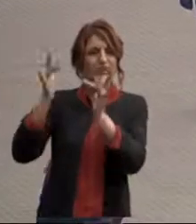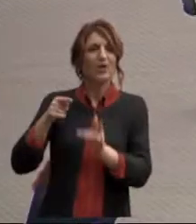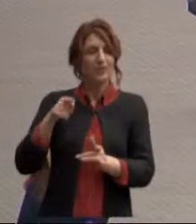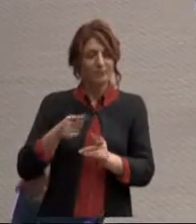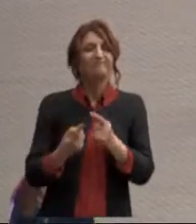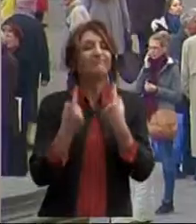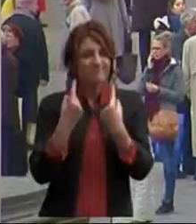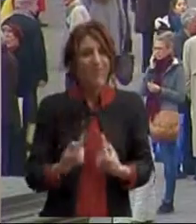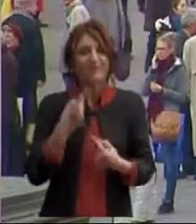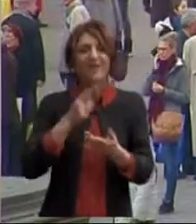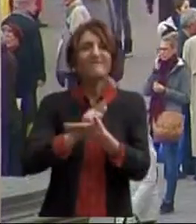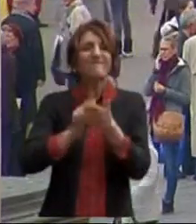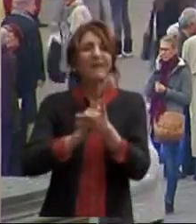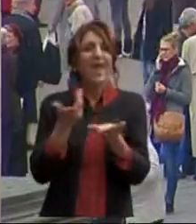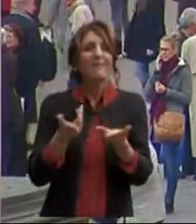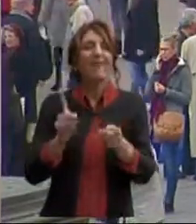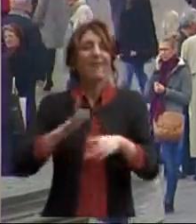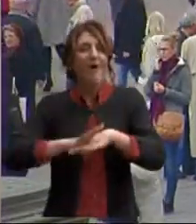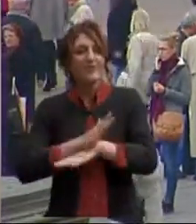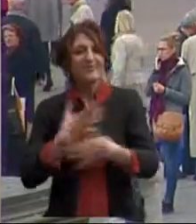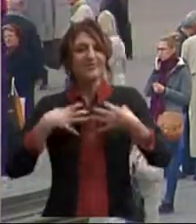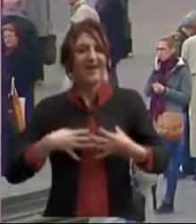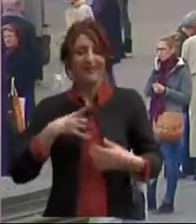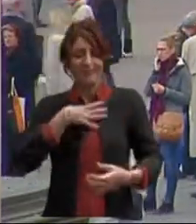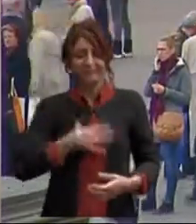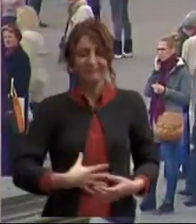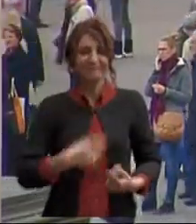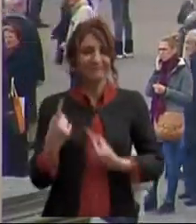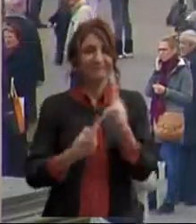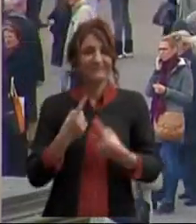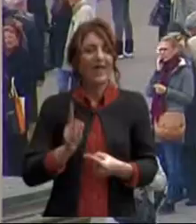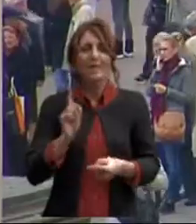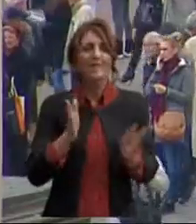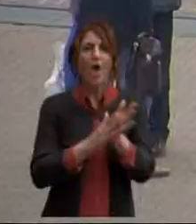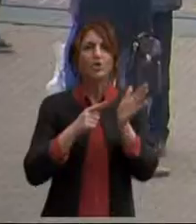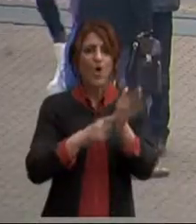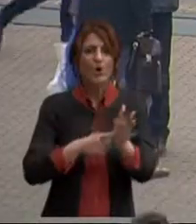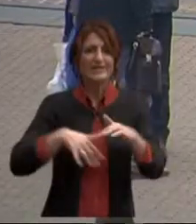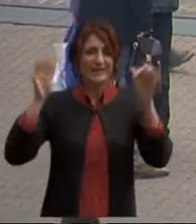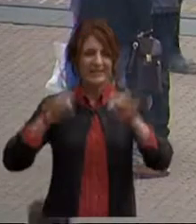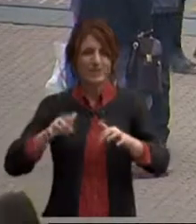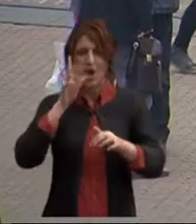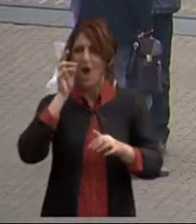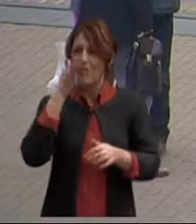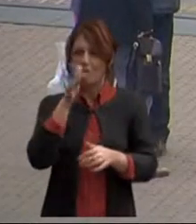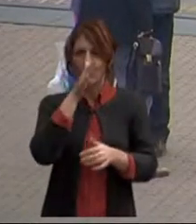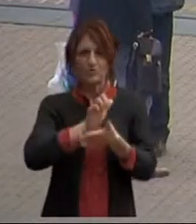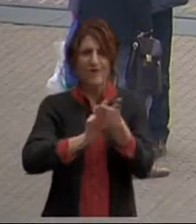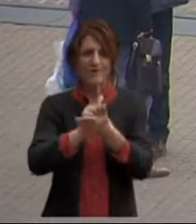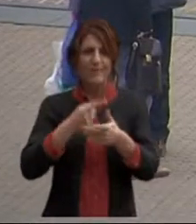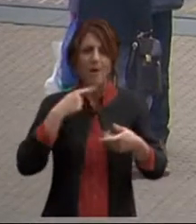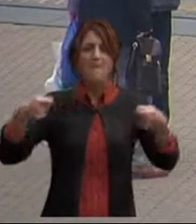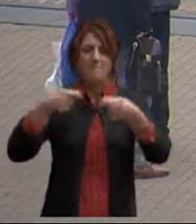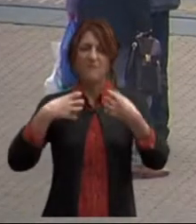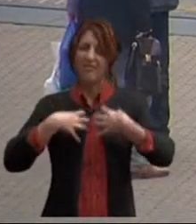da postoji povezanost vremena i raspoloženja, kao i stanja organizma. Nije dokazano da kiša i tmurno vrijeme uzrokuje depresiju. Ono što